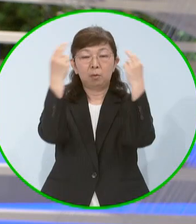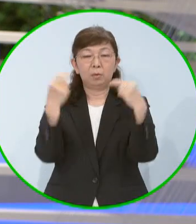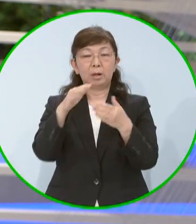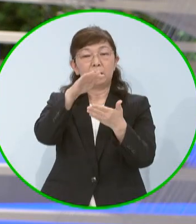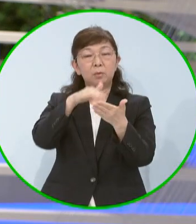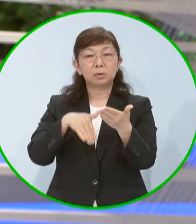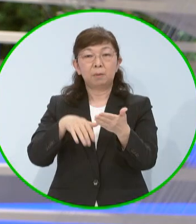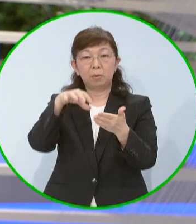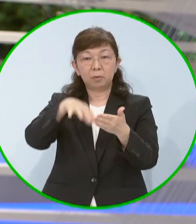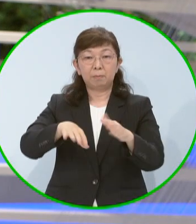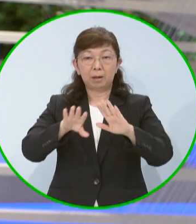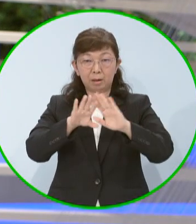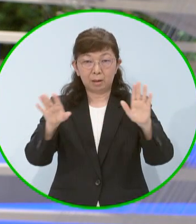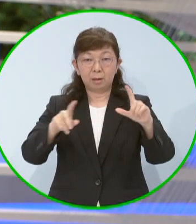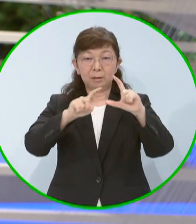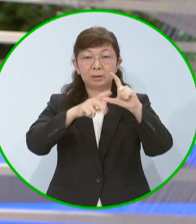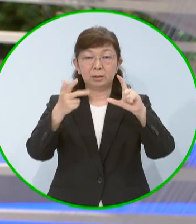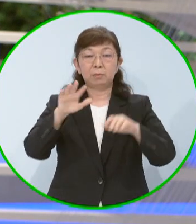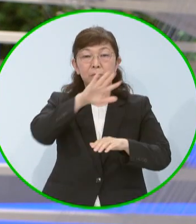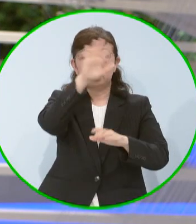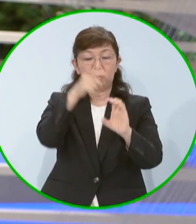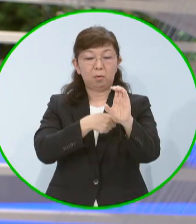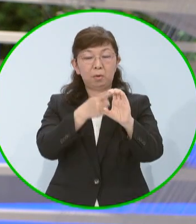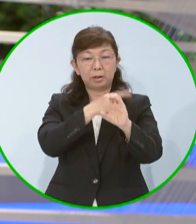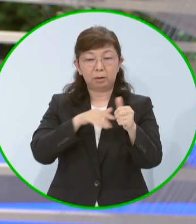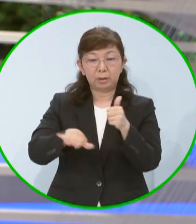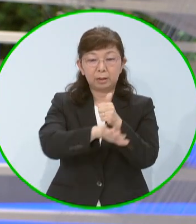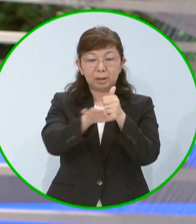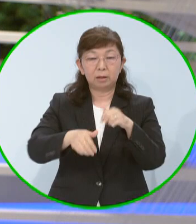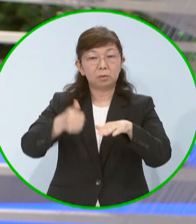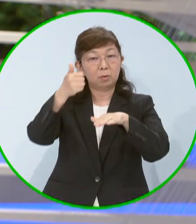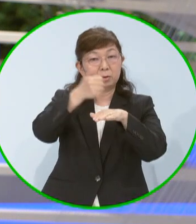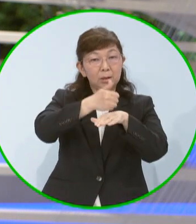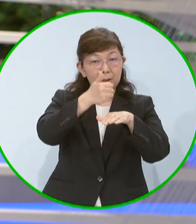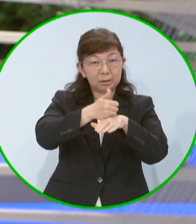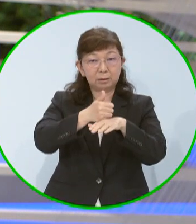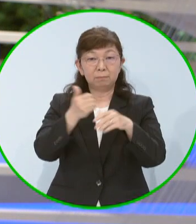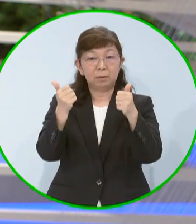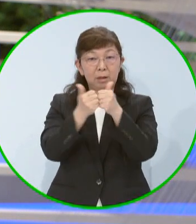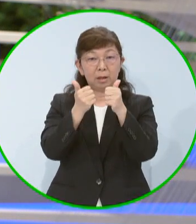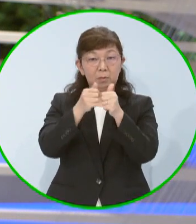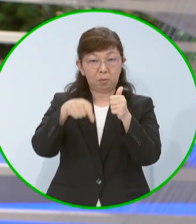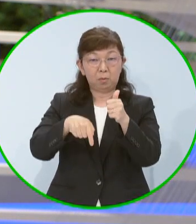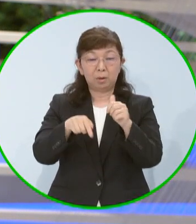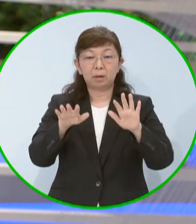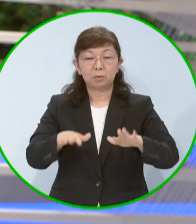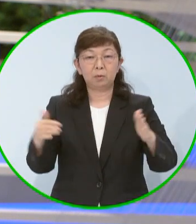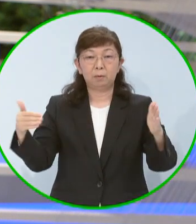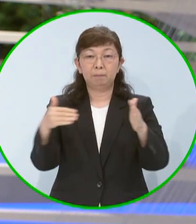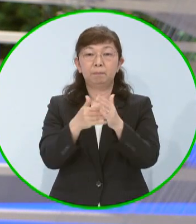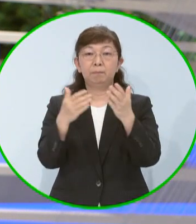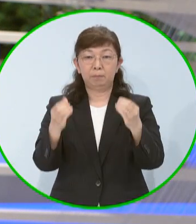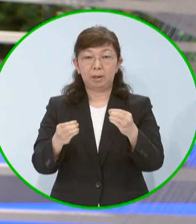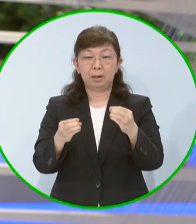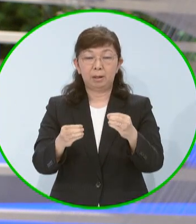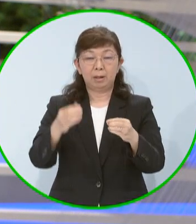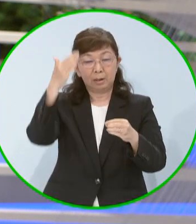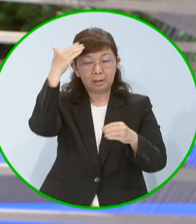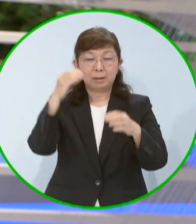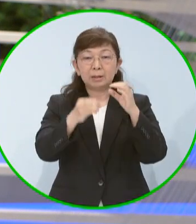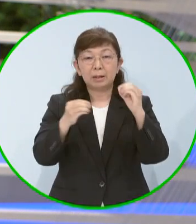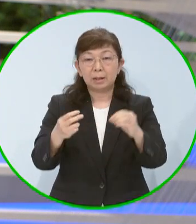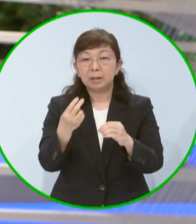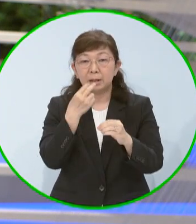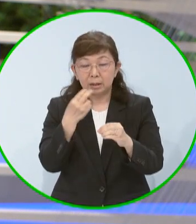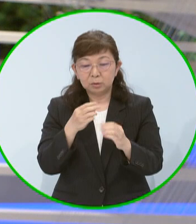札幌で開かれていたG7気候エネルギー環境大臣大臣会合が閉幕し石炭やガスなど